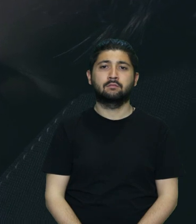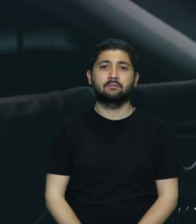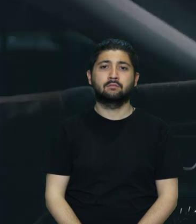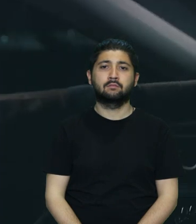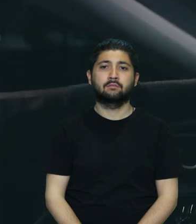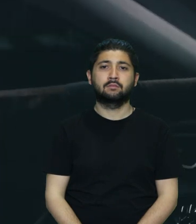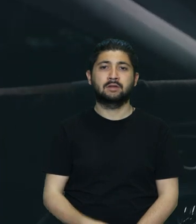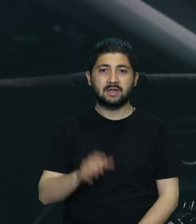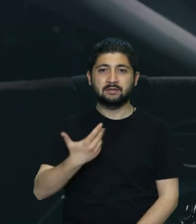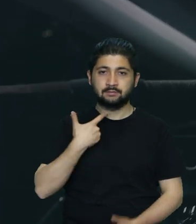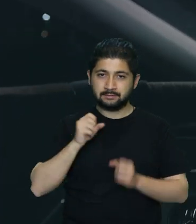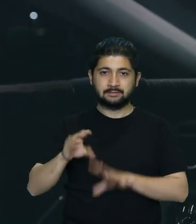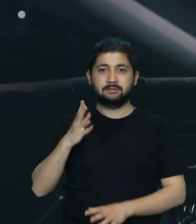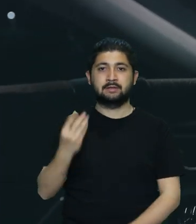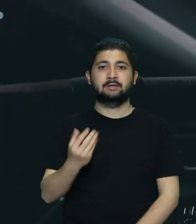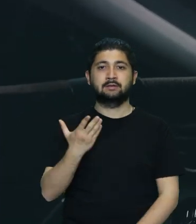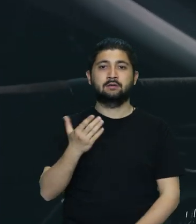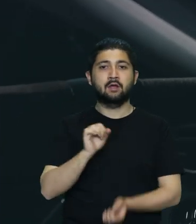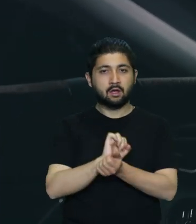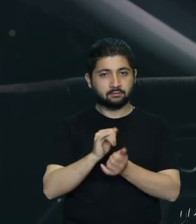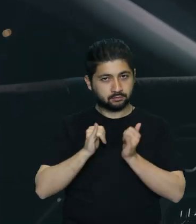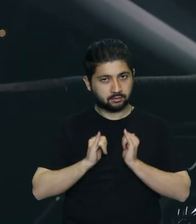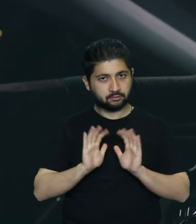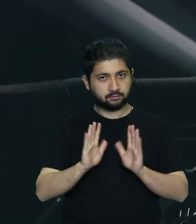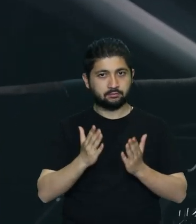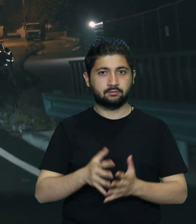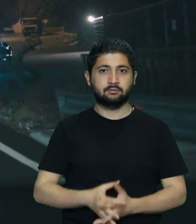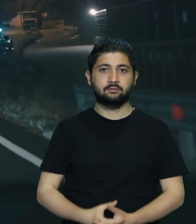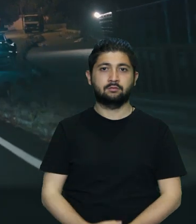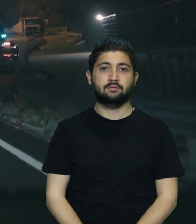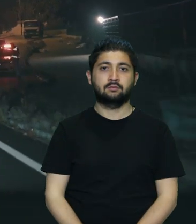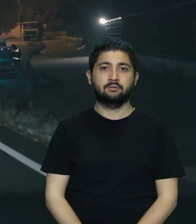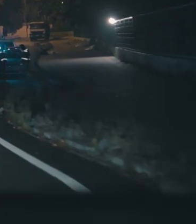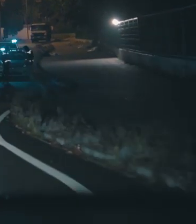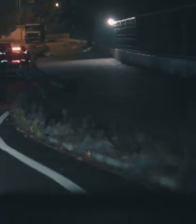numarasına geçti. Keşke indirseydin beni ya. Kanka sakin.